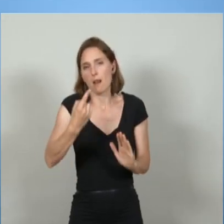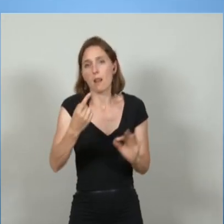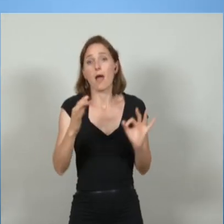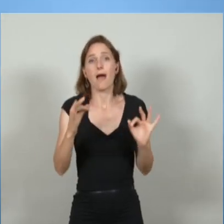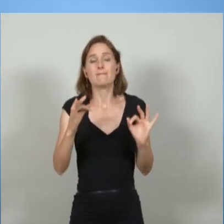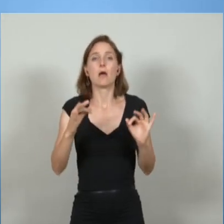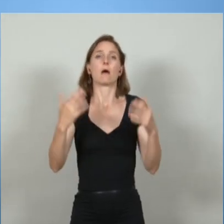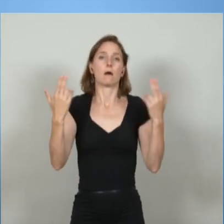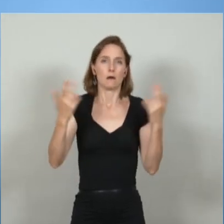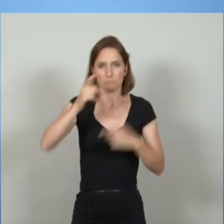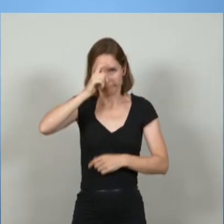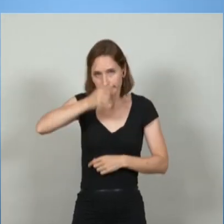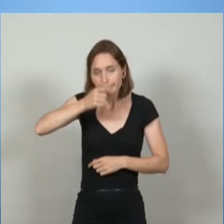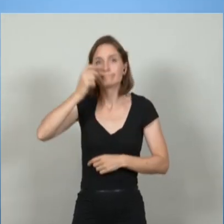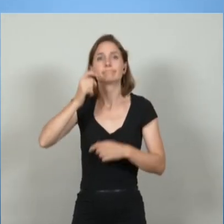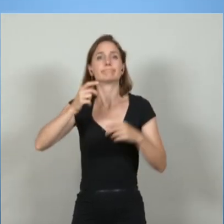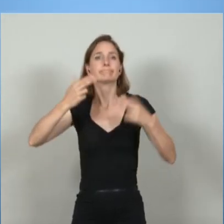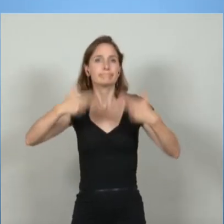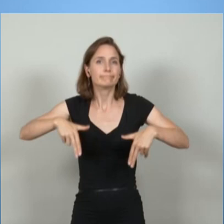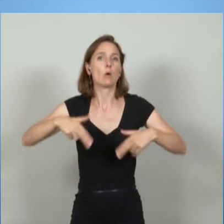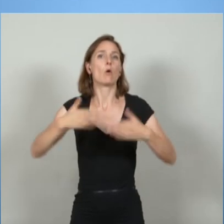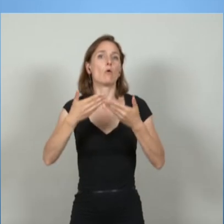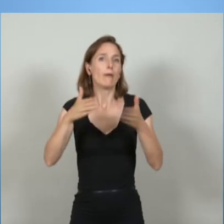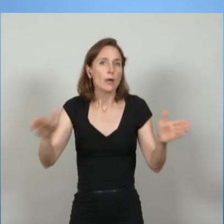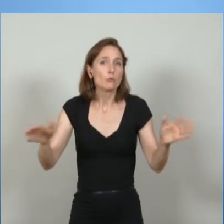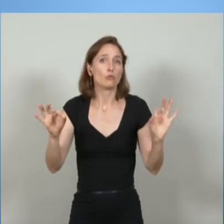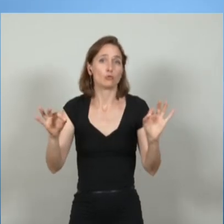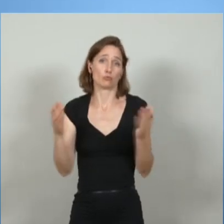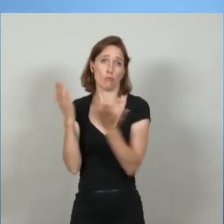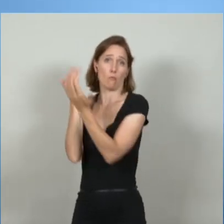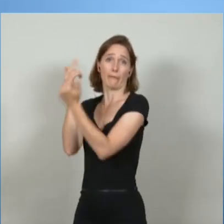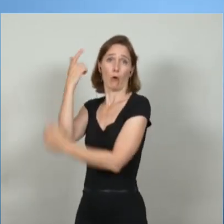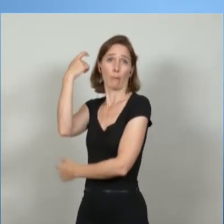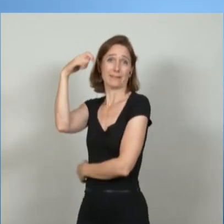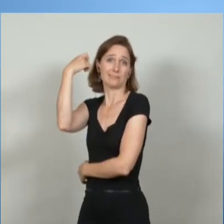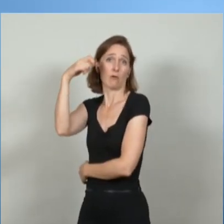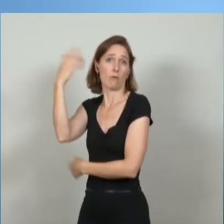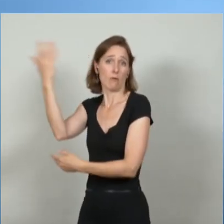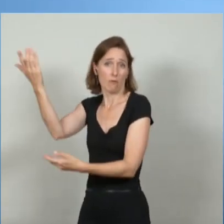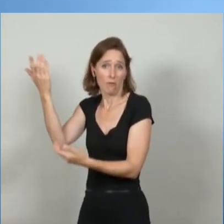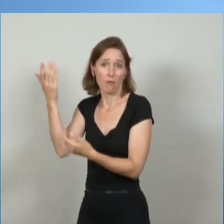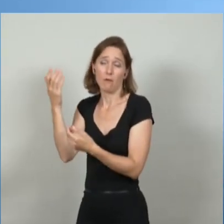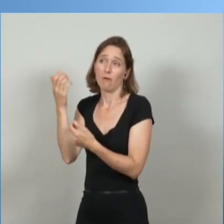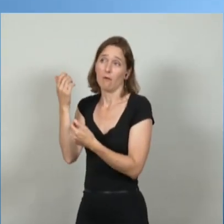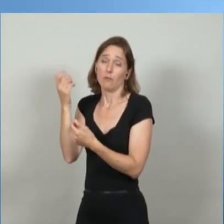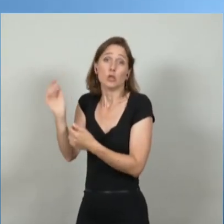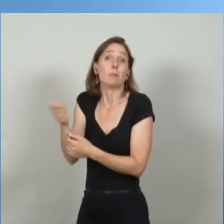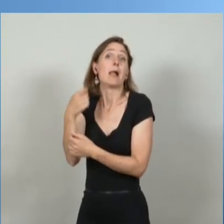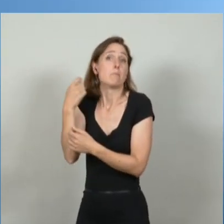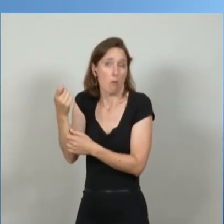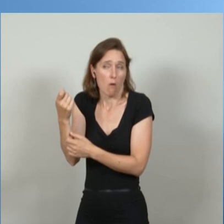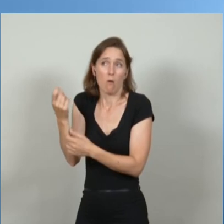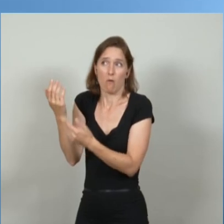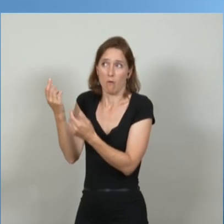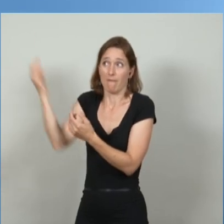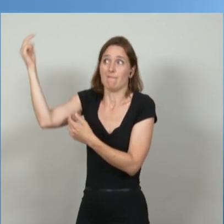la cérémonie d'ouverture d'une part le président était attendu il était même il était même attendu à tel point que